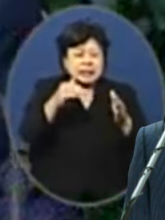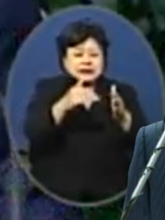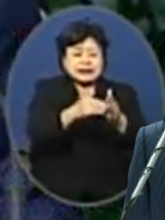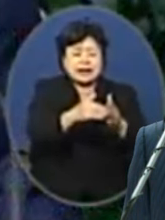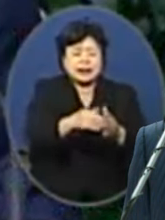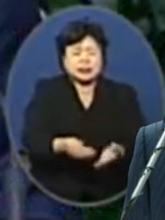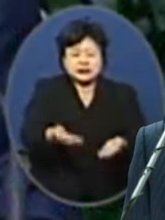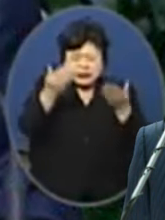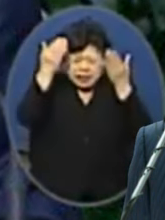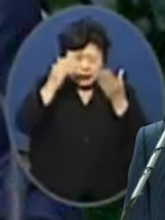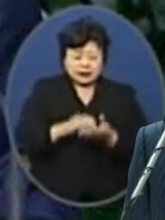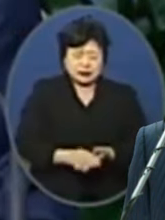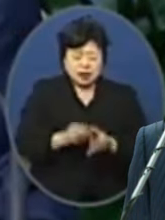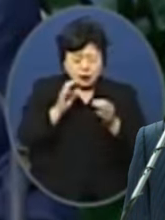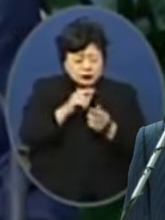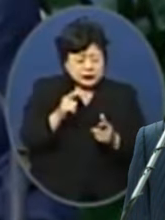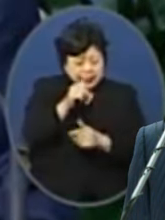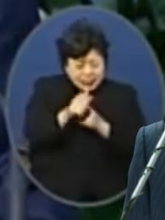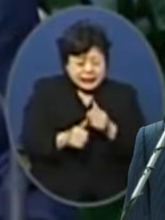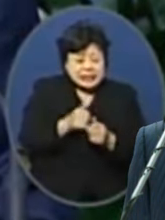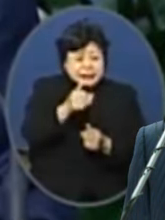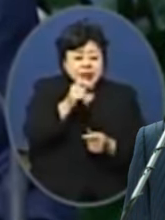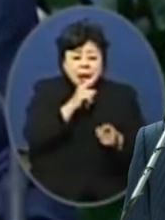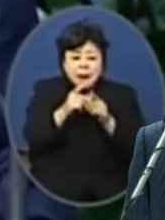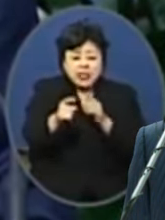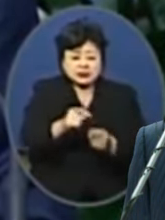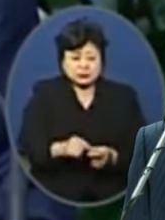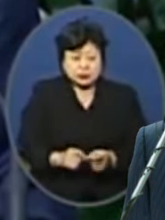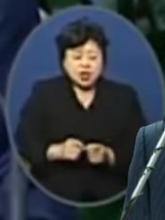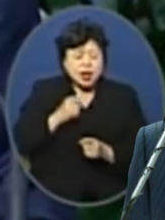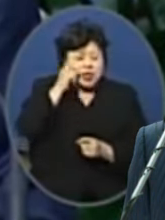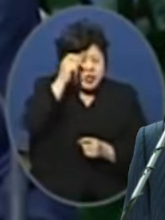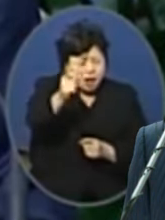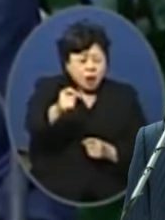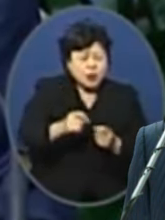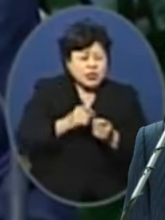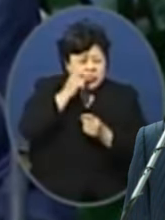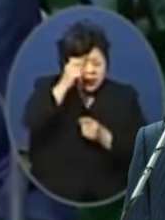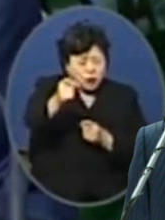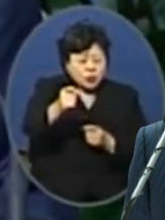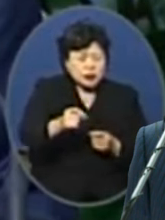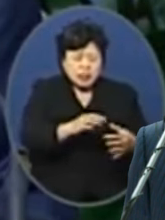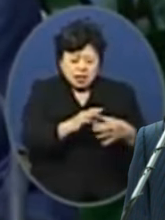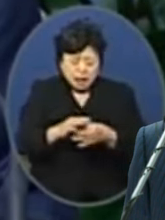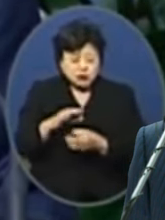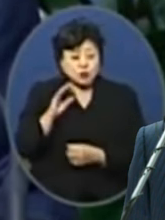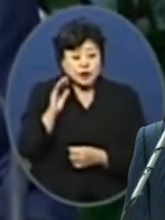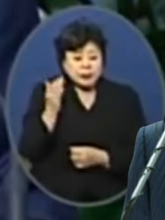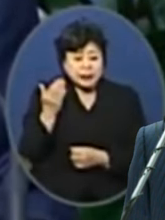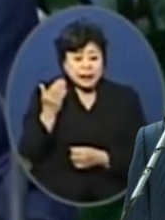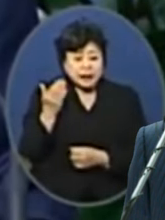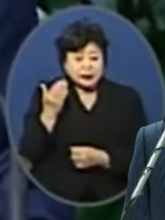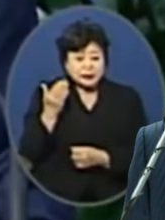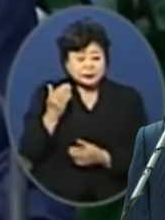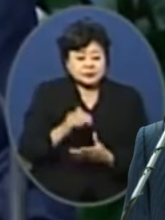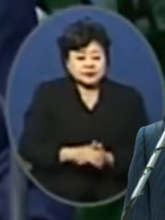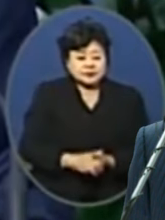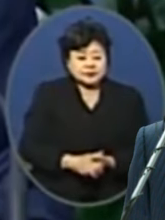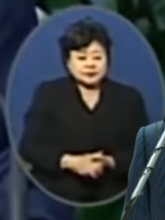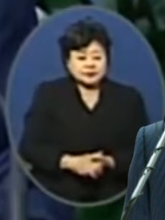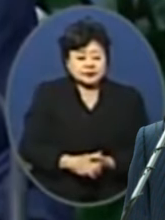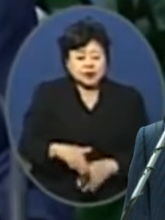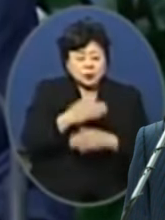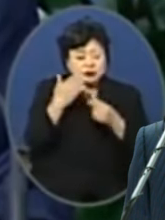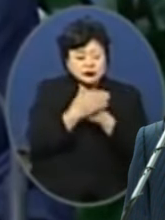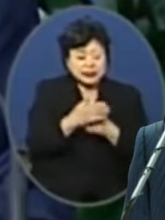다 지나가고 만 안보이는 하나님의 말씀은 영히 영히 계속한다는 것입니다 아멘